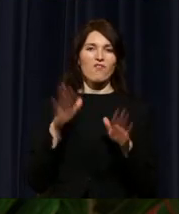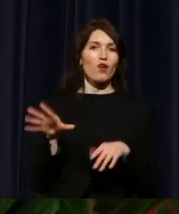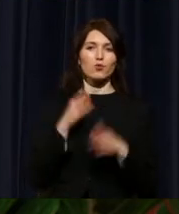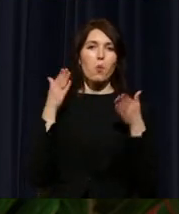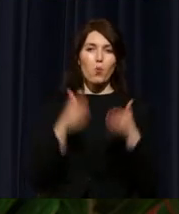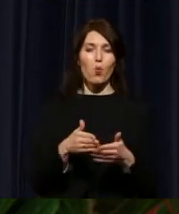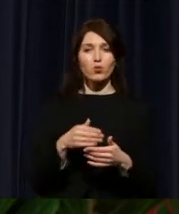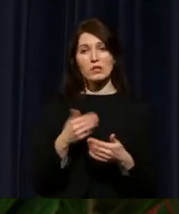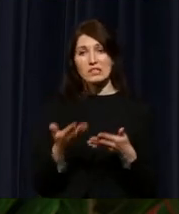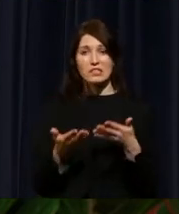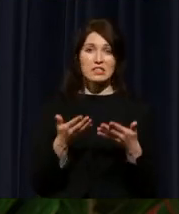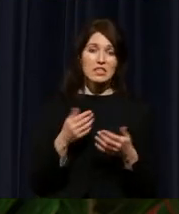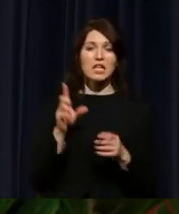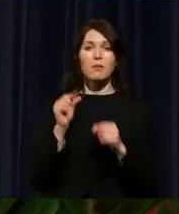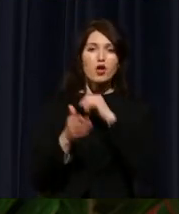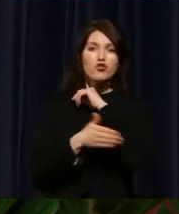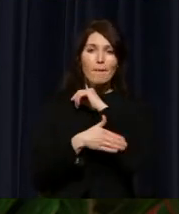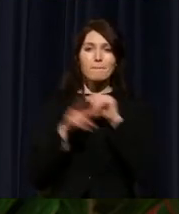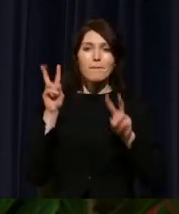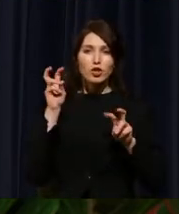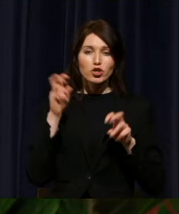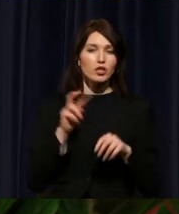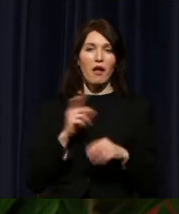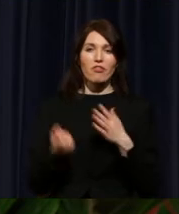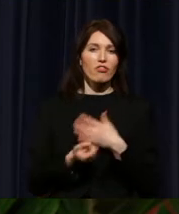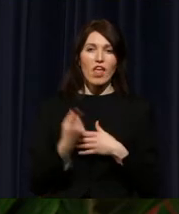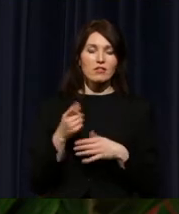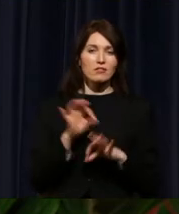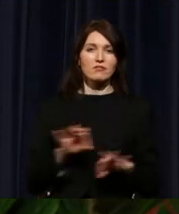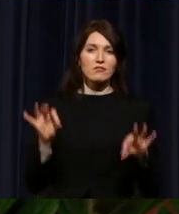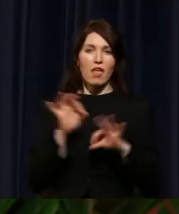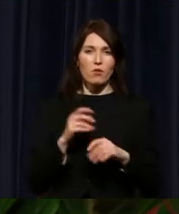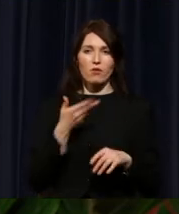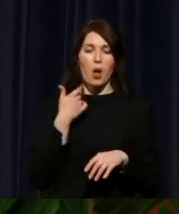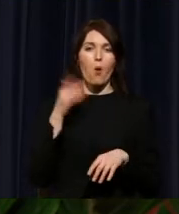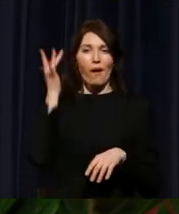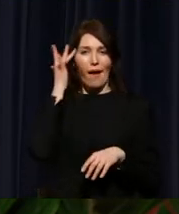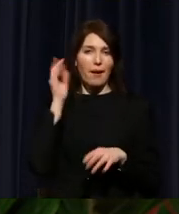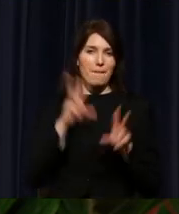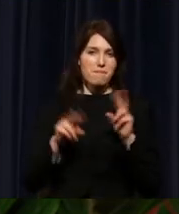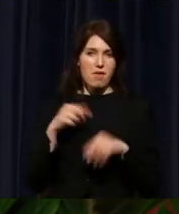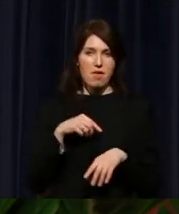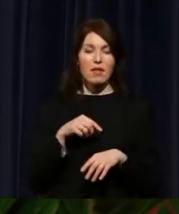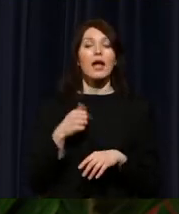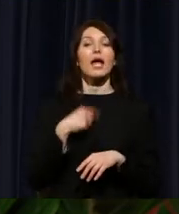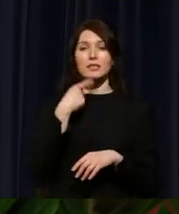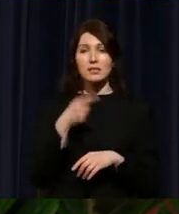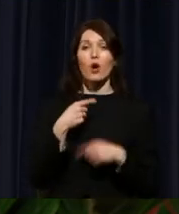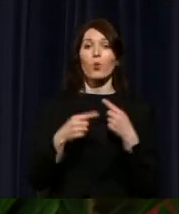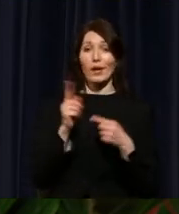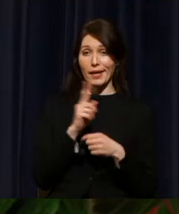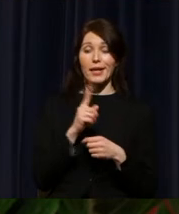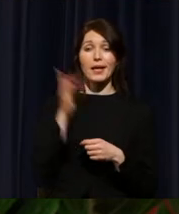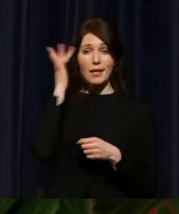dzīvot tādu, mazais nabadziņš, kuram nekas nesanāk un nav jau jēga mēģināt. Es vienmēr saku, ka ir jēga mēģināt